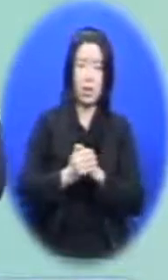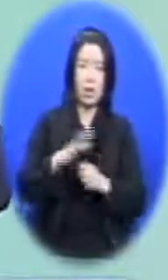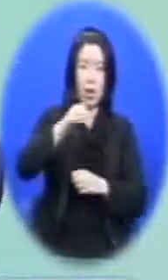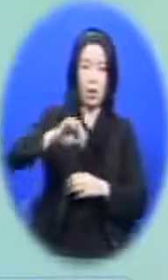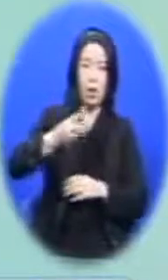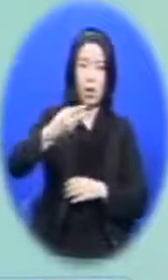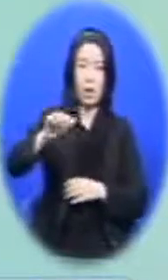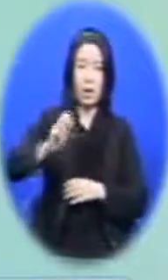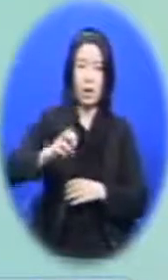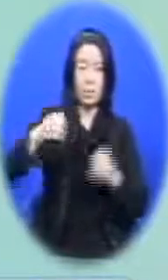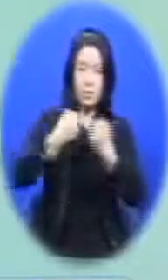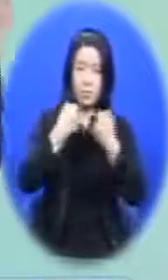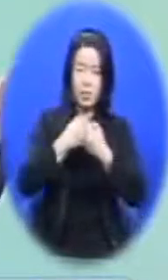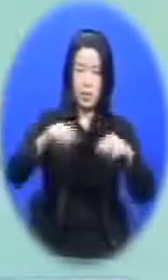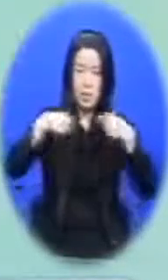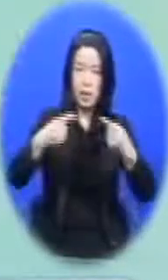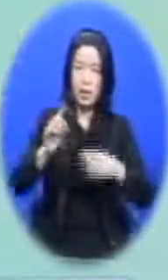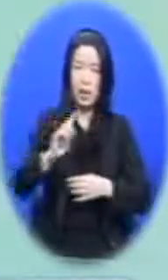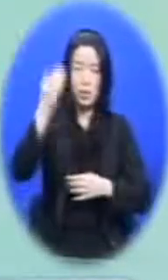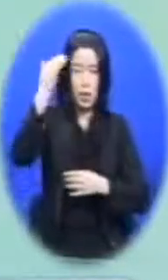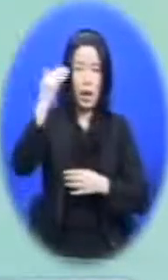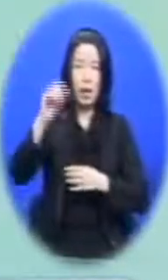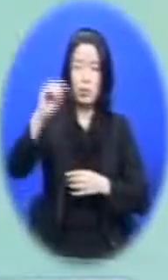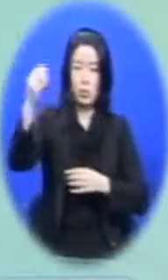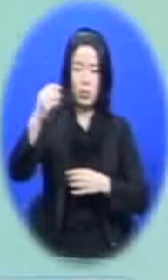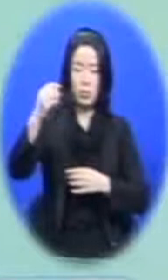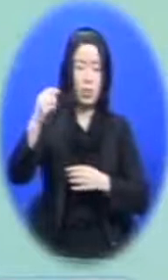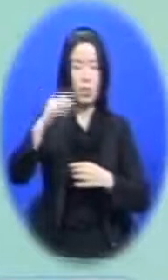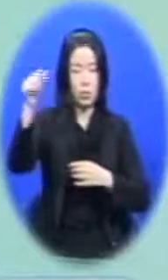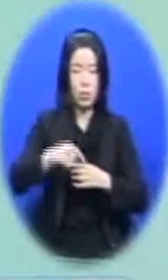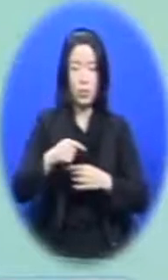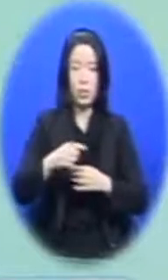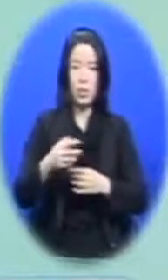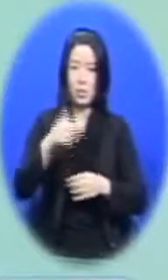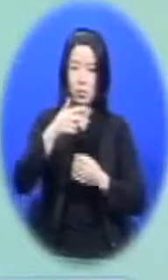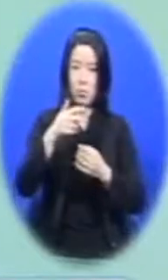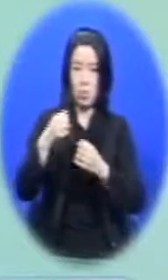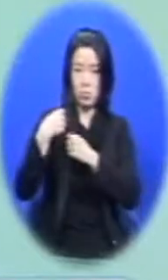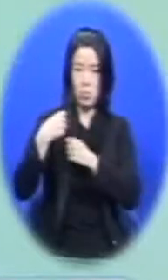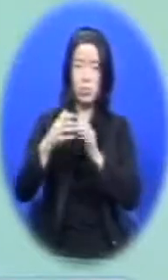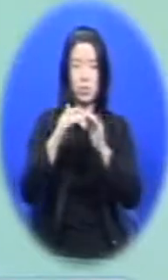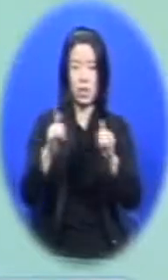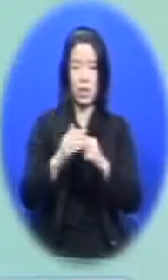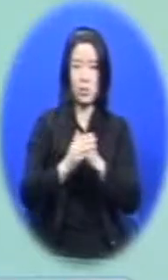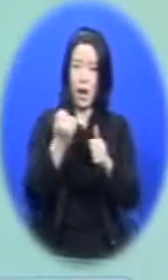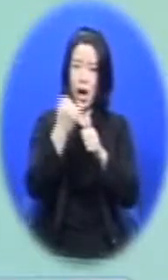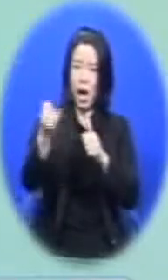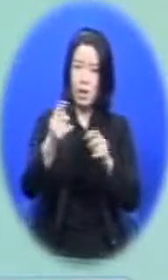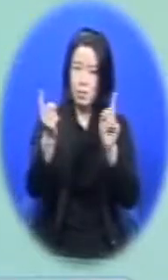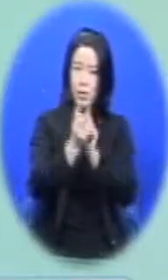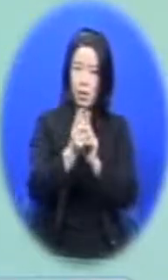월남전 참전했다가 귀국한 어느 장교 아내를 만날 걸 생각하니까 그렇게